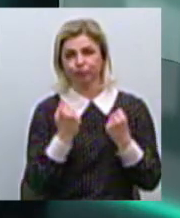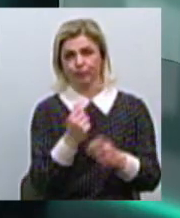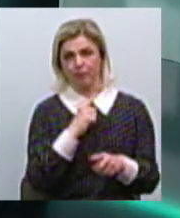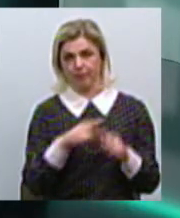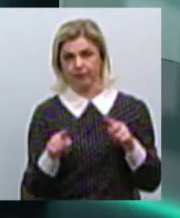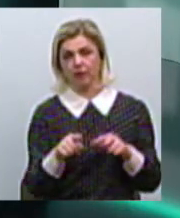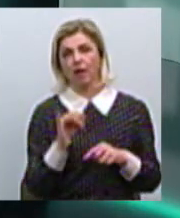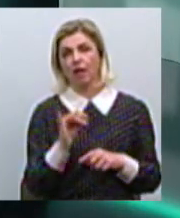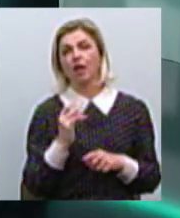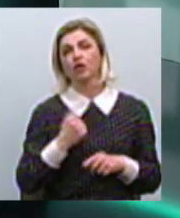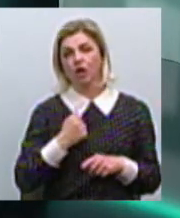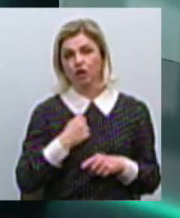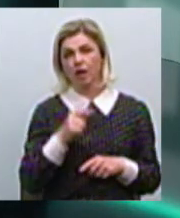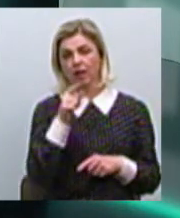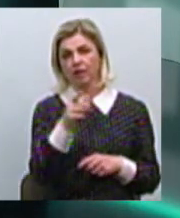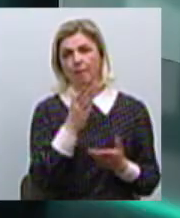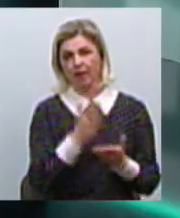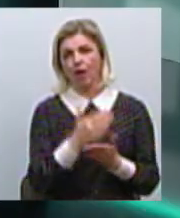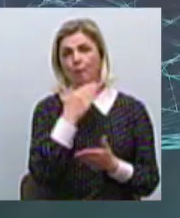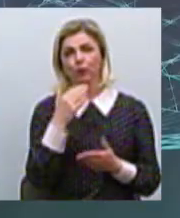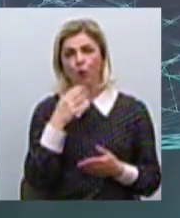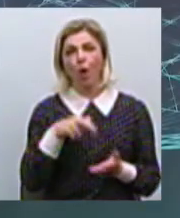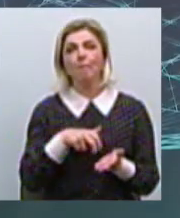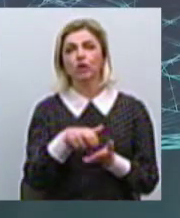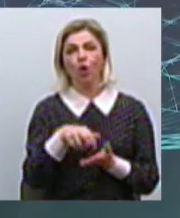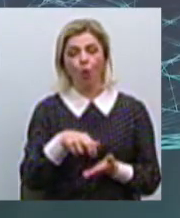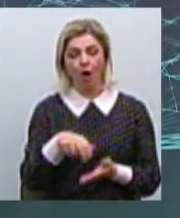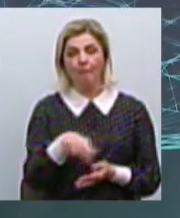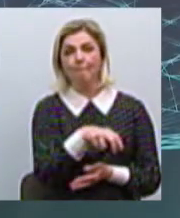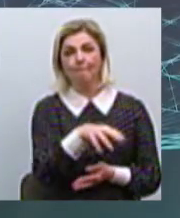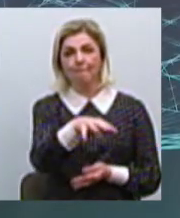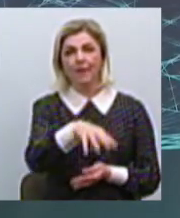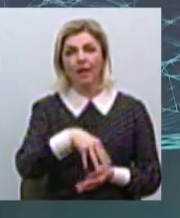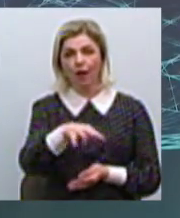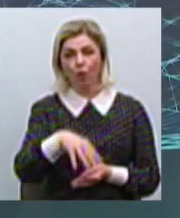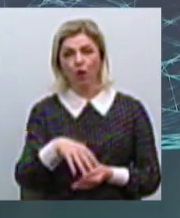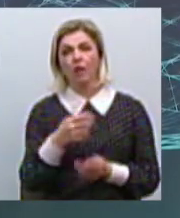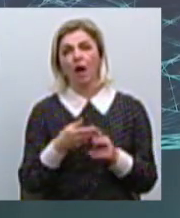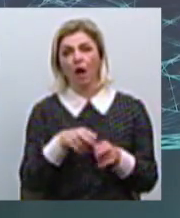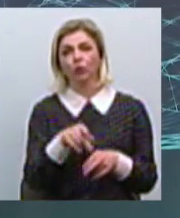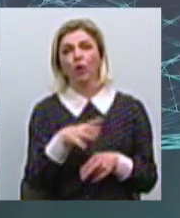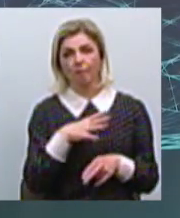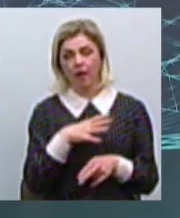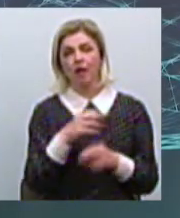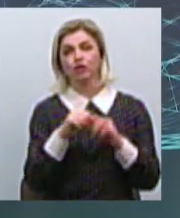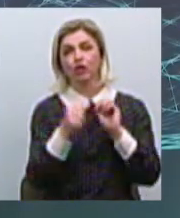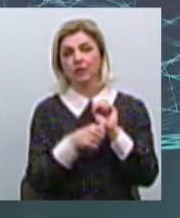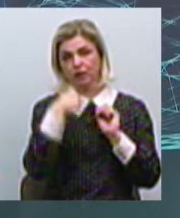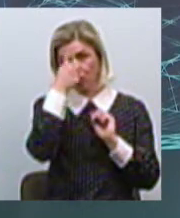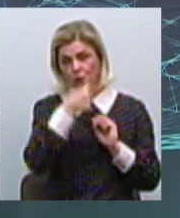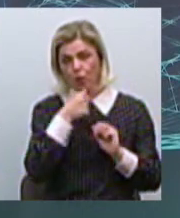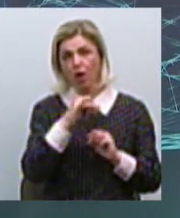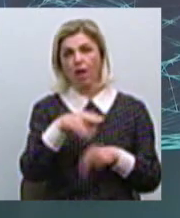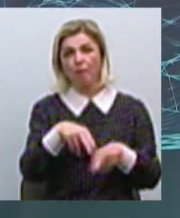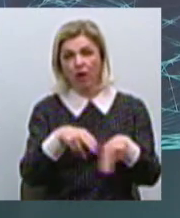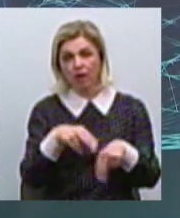на жаль, там є багато нерегульованих пішохідних переходів, які освітлили в 2016 році, але цього замало. Треба і світлофори,